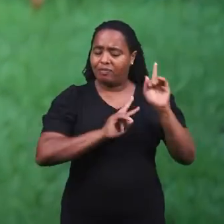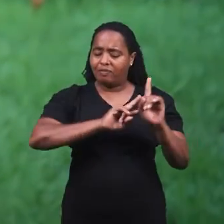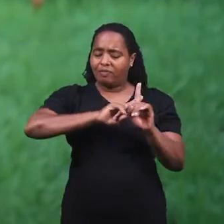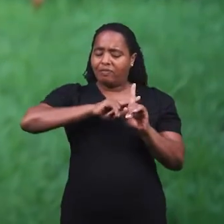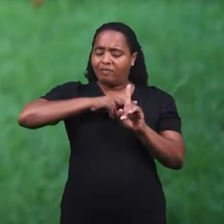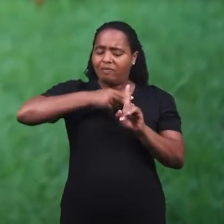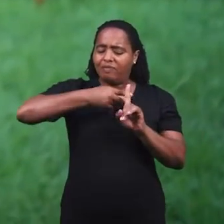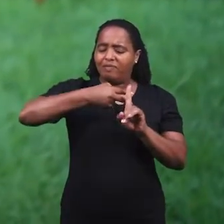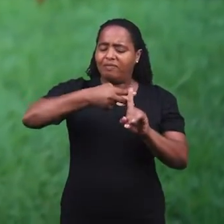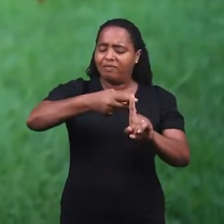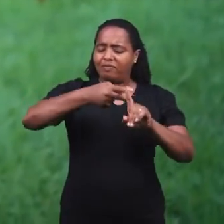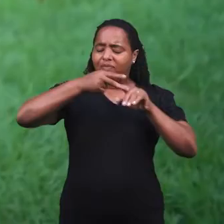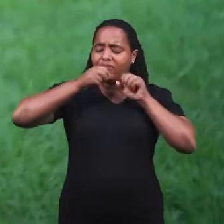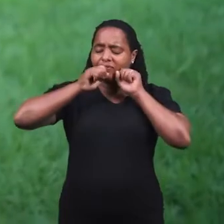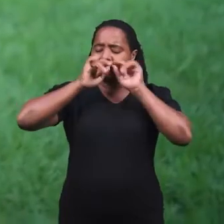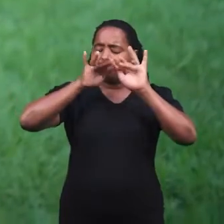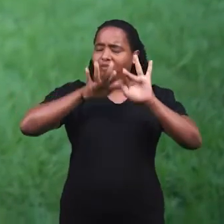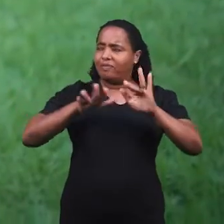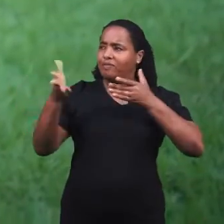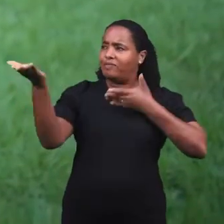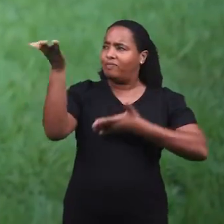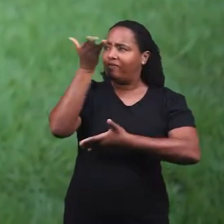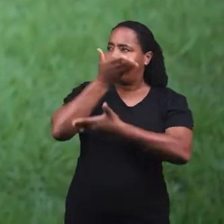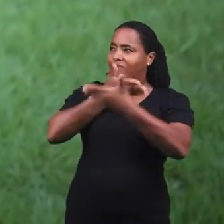Покрой меня Твоею кровью.